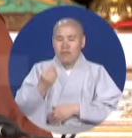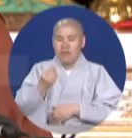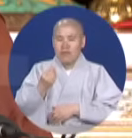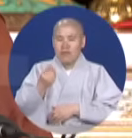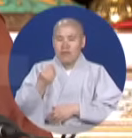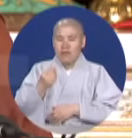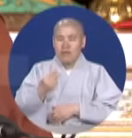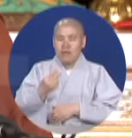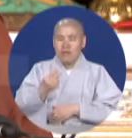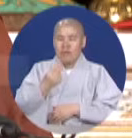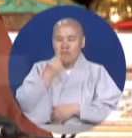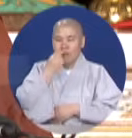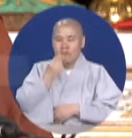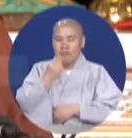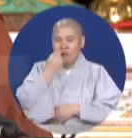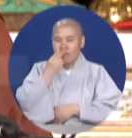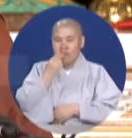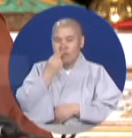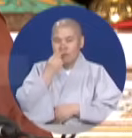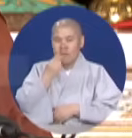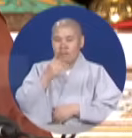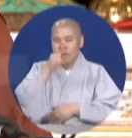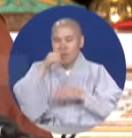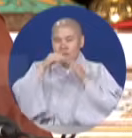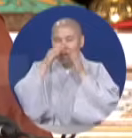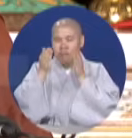그 중생상이 많으니까